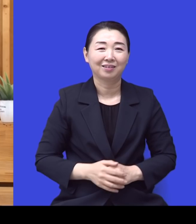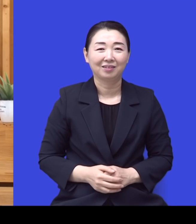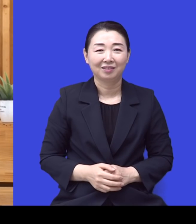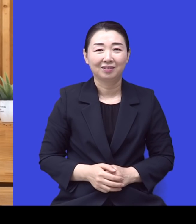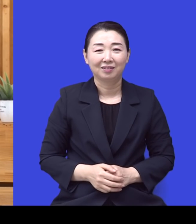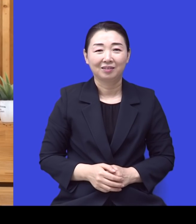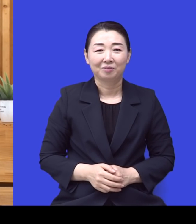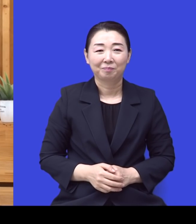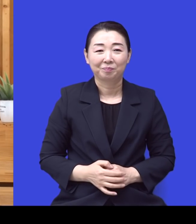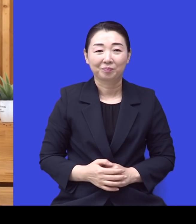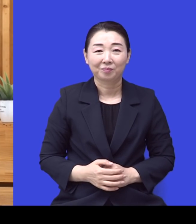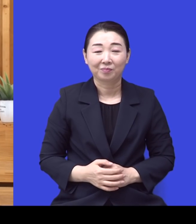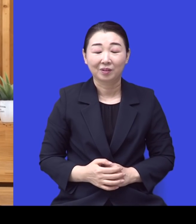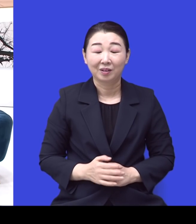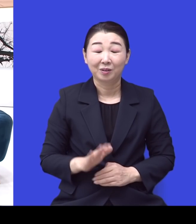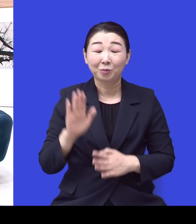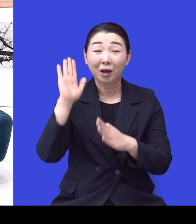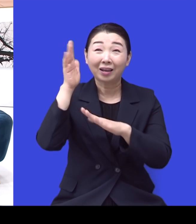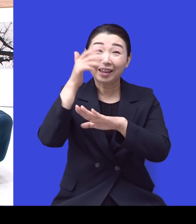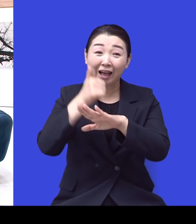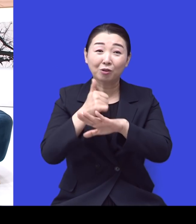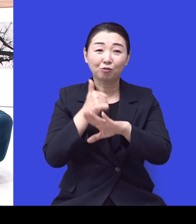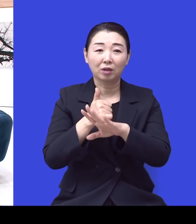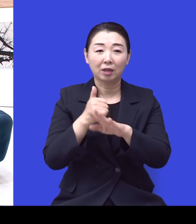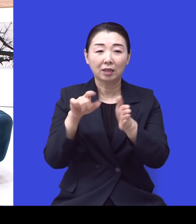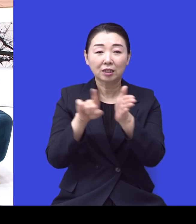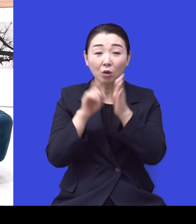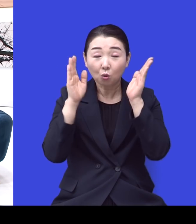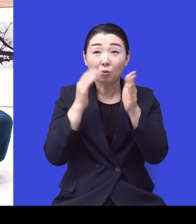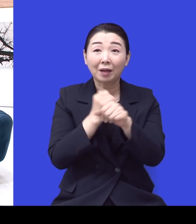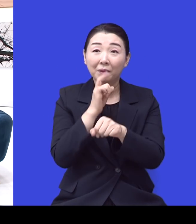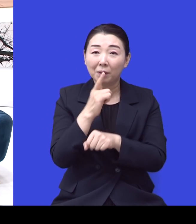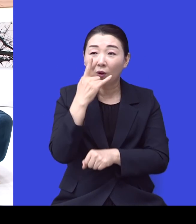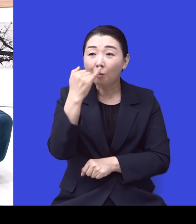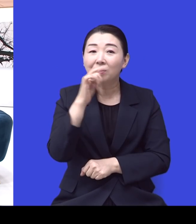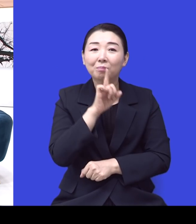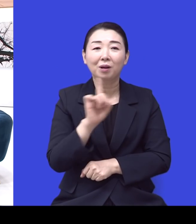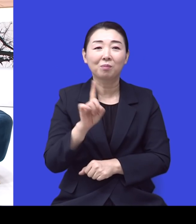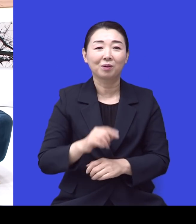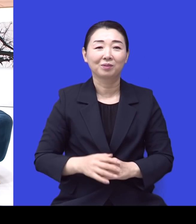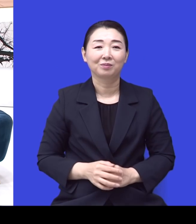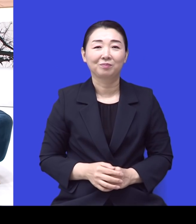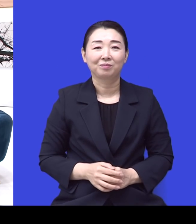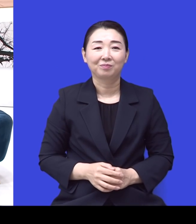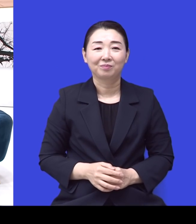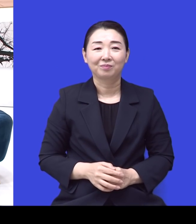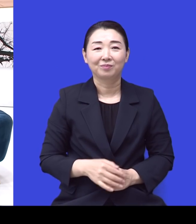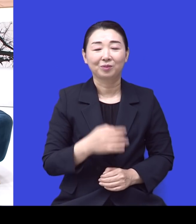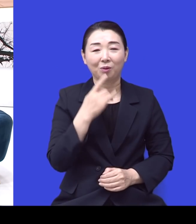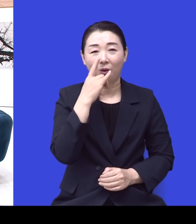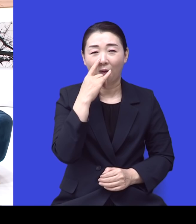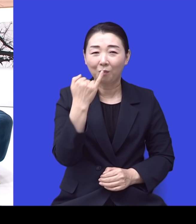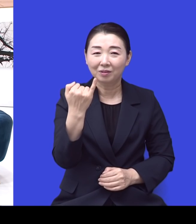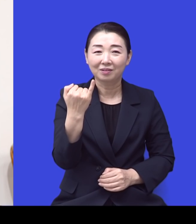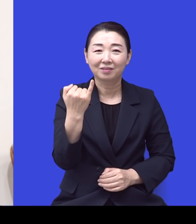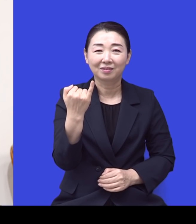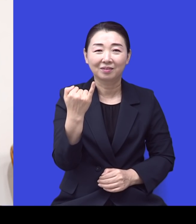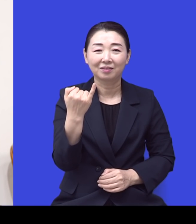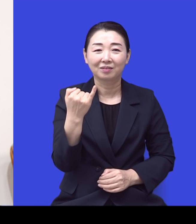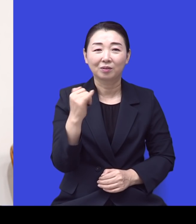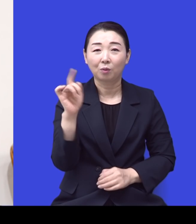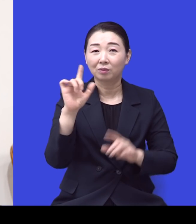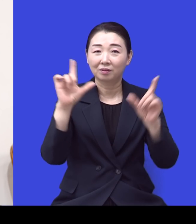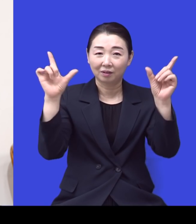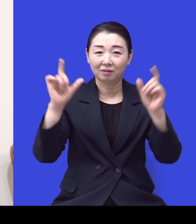이제 신학을 하신다고 하셨을 때 어머님의 반응은 어떠셨을까요? 예, 그러다가 이제 어머니가 거기서 이제 어느